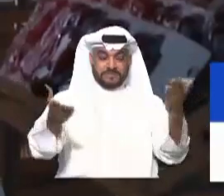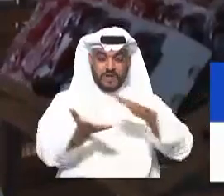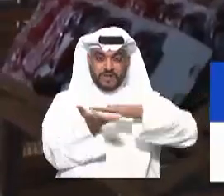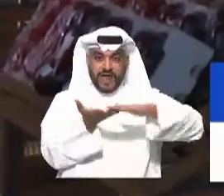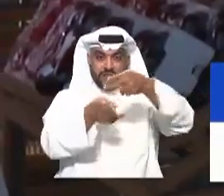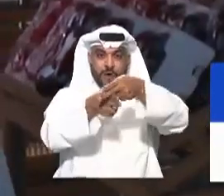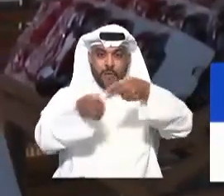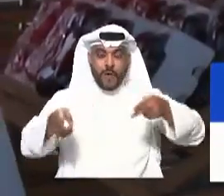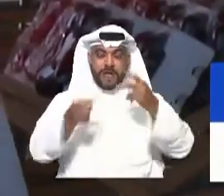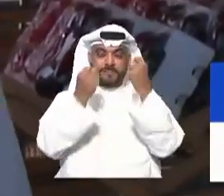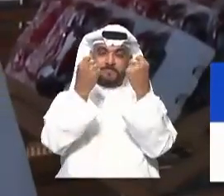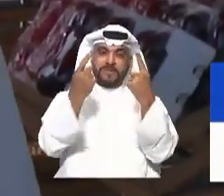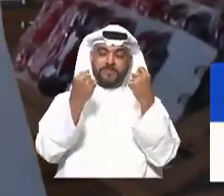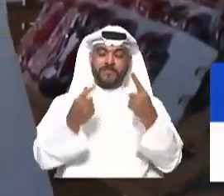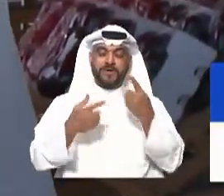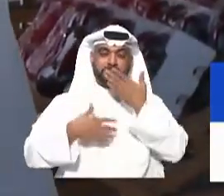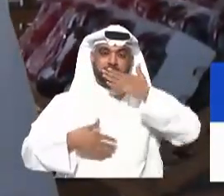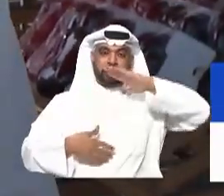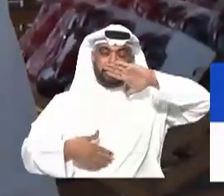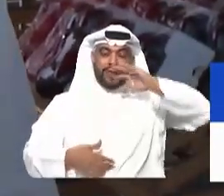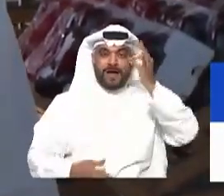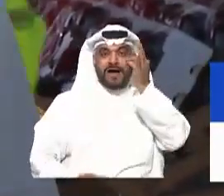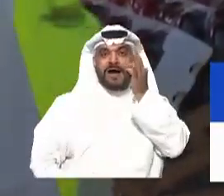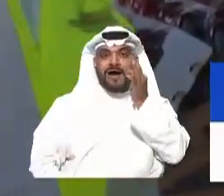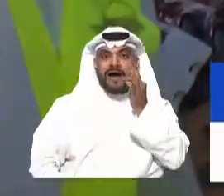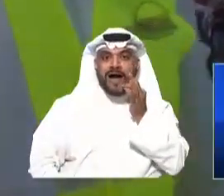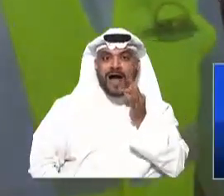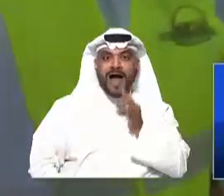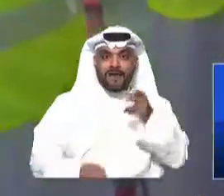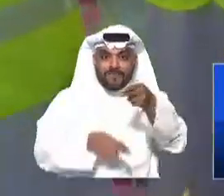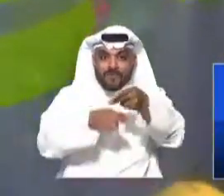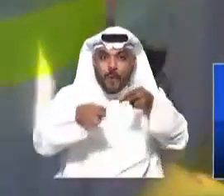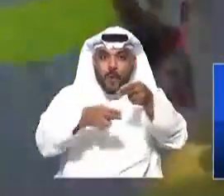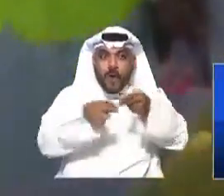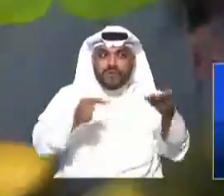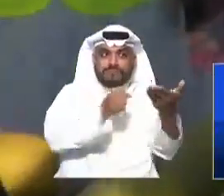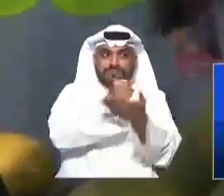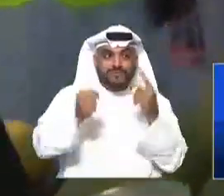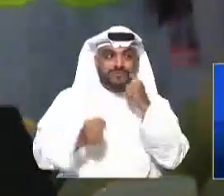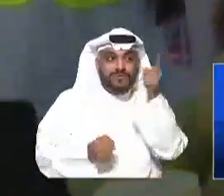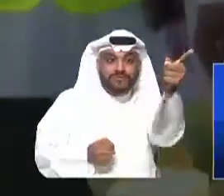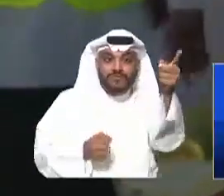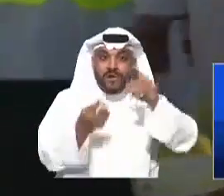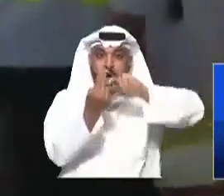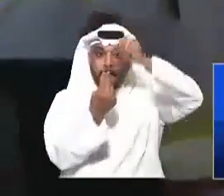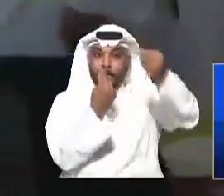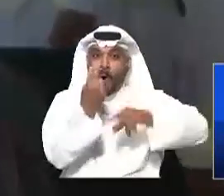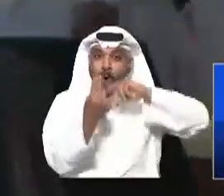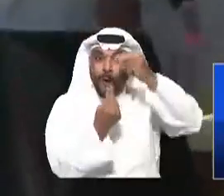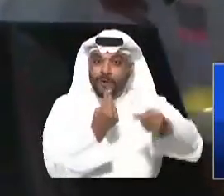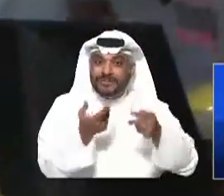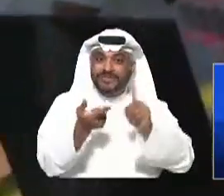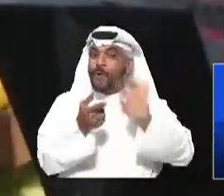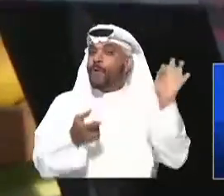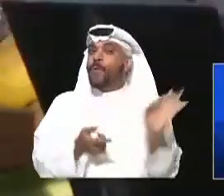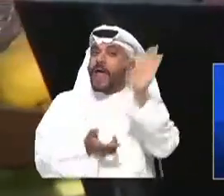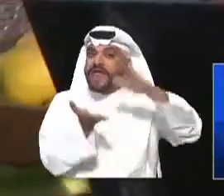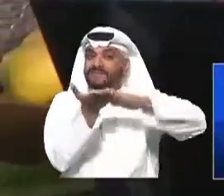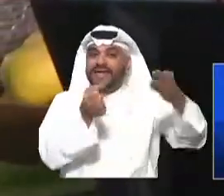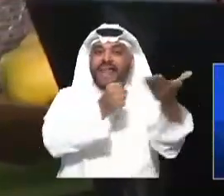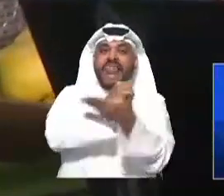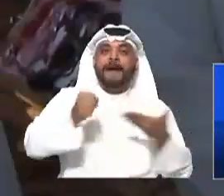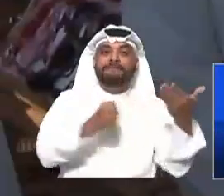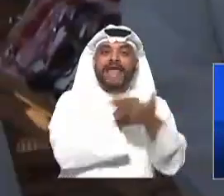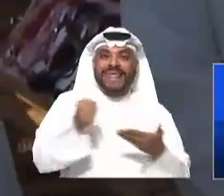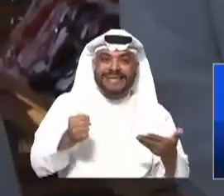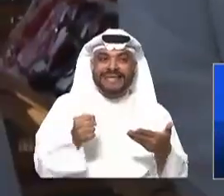يعني شيء يعني ما توقعنا، الإنتاج المحلي الكويتي أنه معروض في ساحات في مزارع العبدلي، واحنا ان شاء الله راح ننقل الفكره هذه